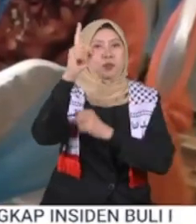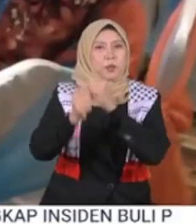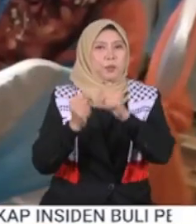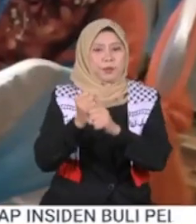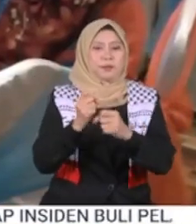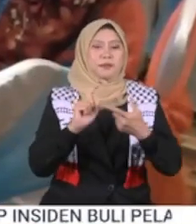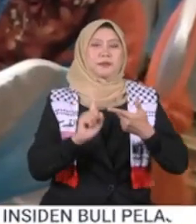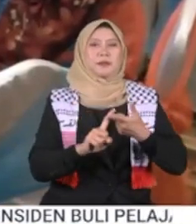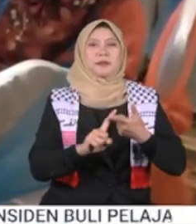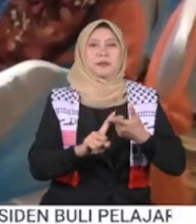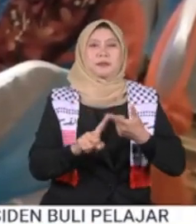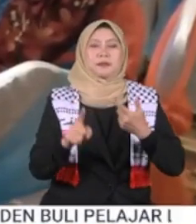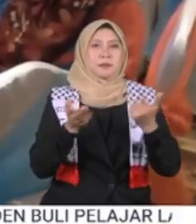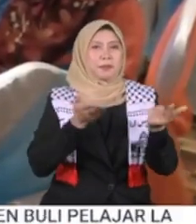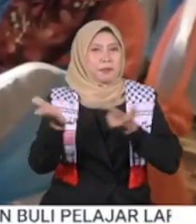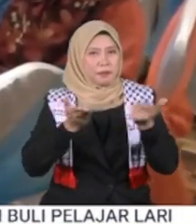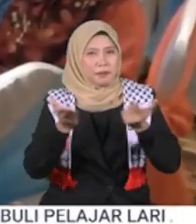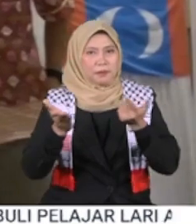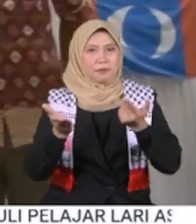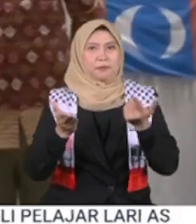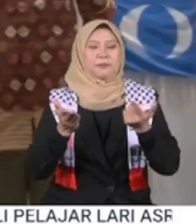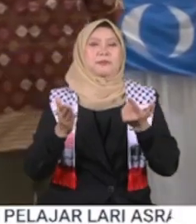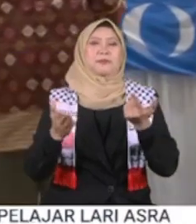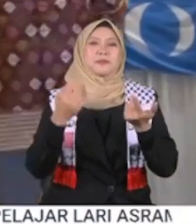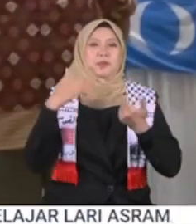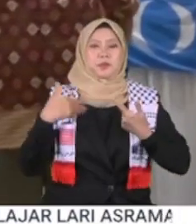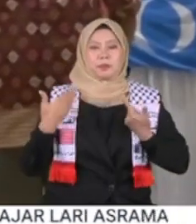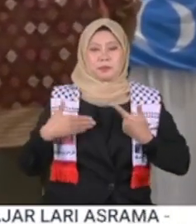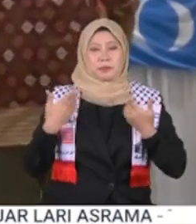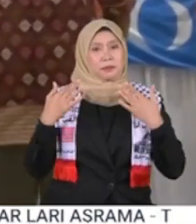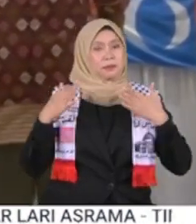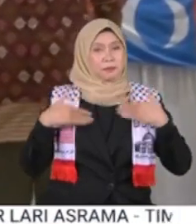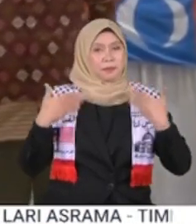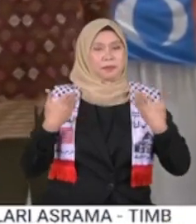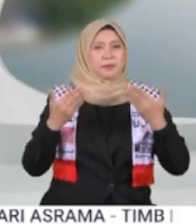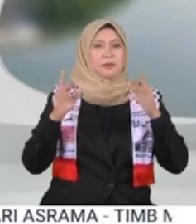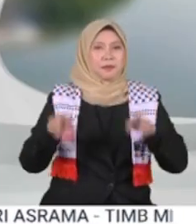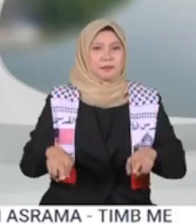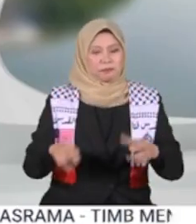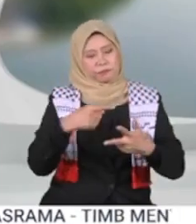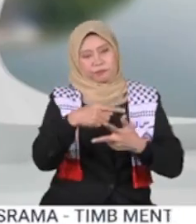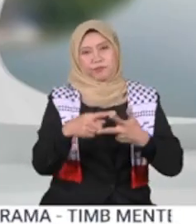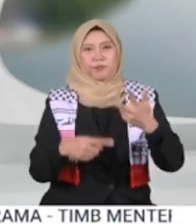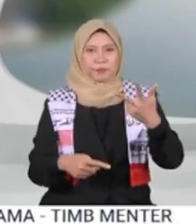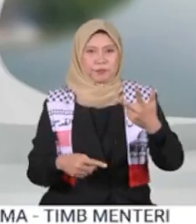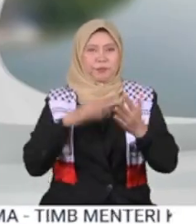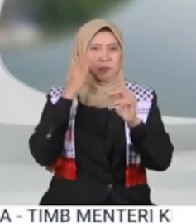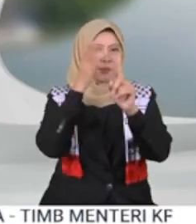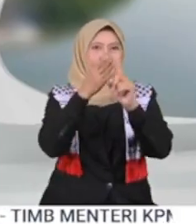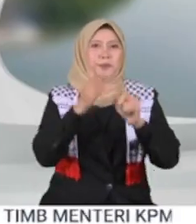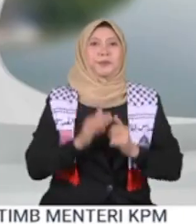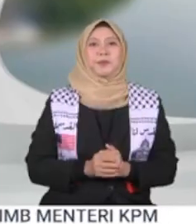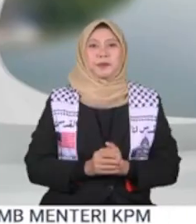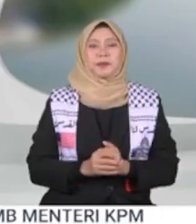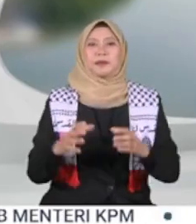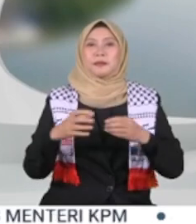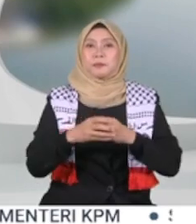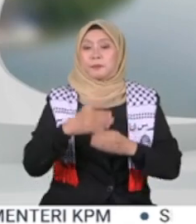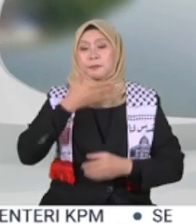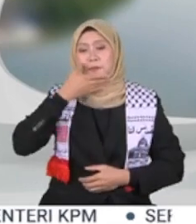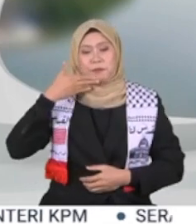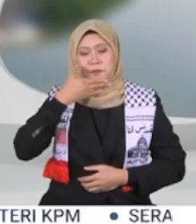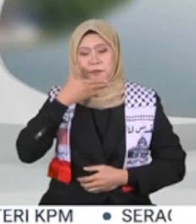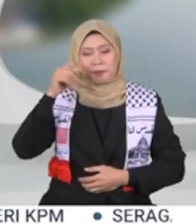perkhidmatan touch po rakyat dan inisiatif Kesejahteraan Rakyat Golongan muda disaran